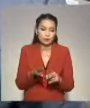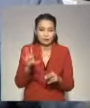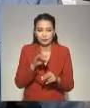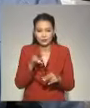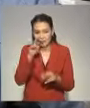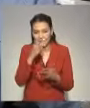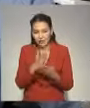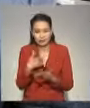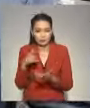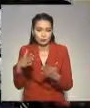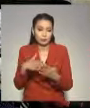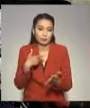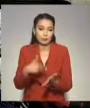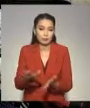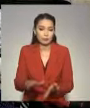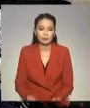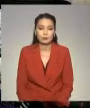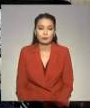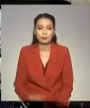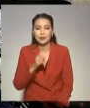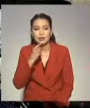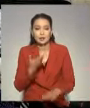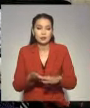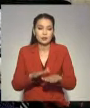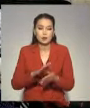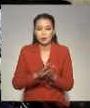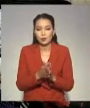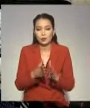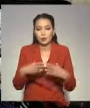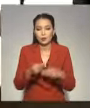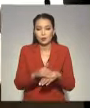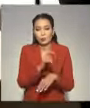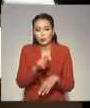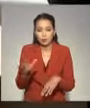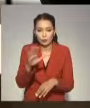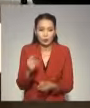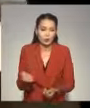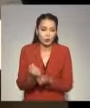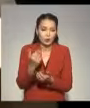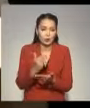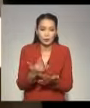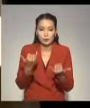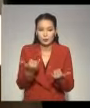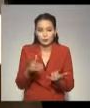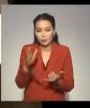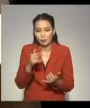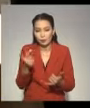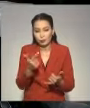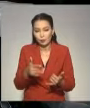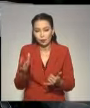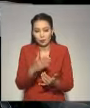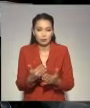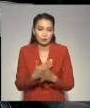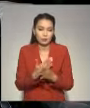Сондықтан мен ол үйден бас тарттым. Қиын жағдайға тап болған жанұяларға еріктілерді қолдау көрсетуде. Олар қазір гуманитарлық көмек жинап